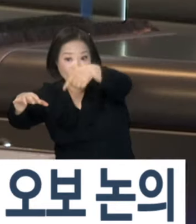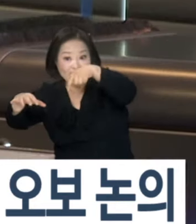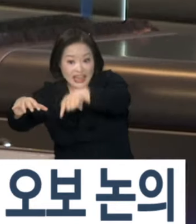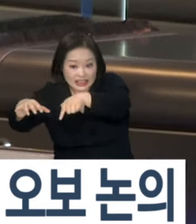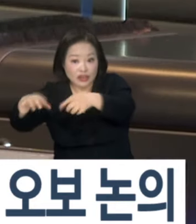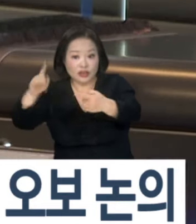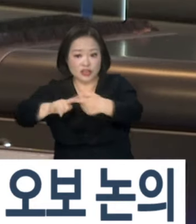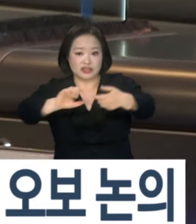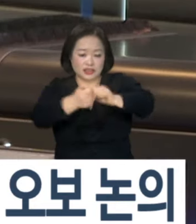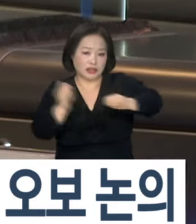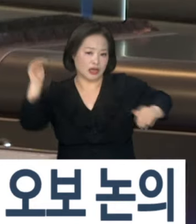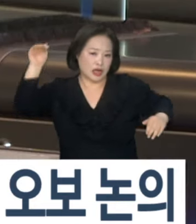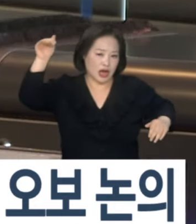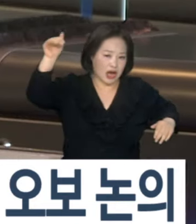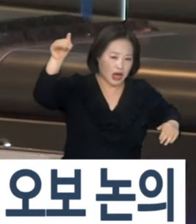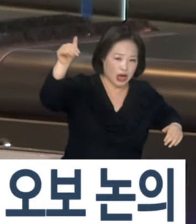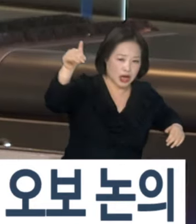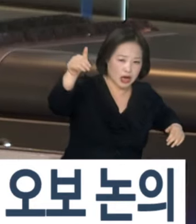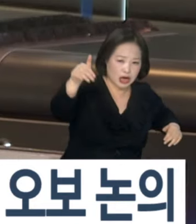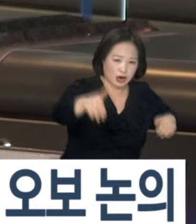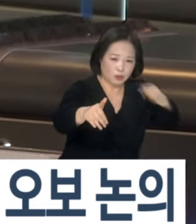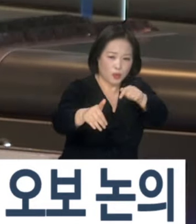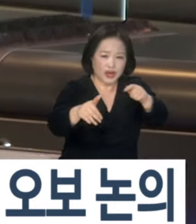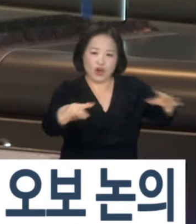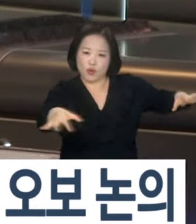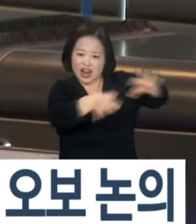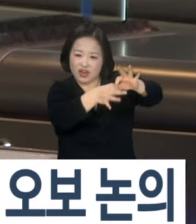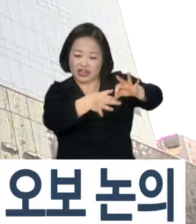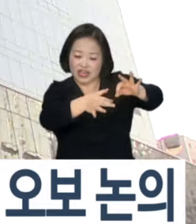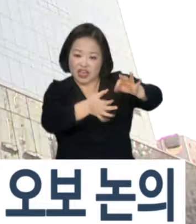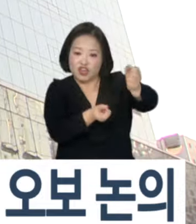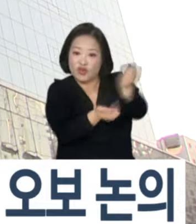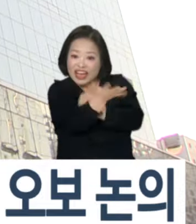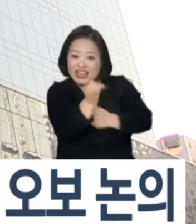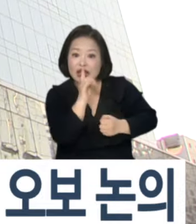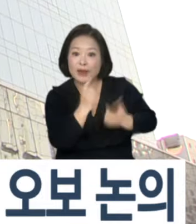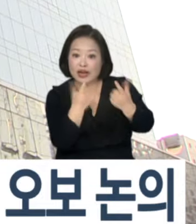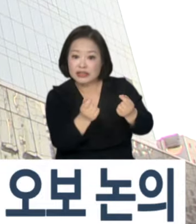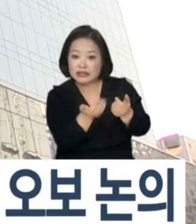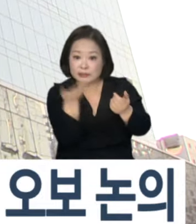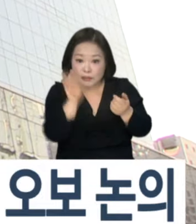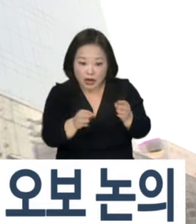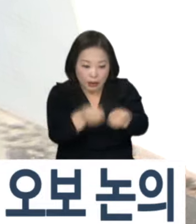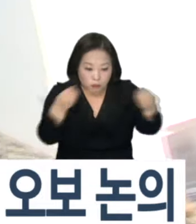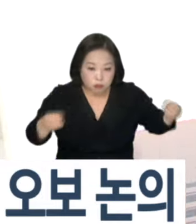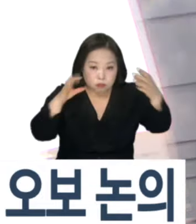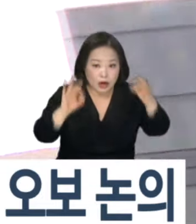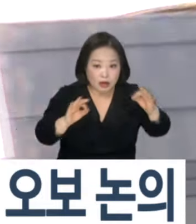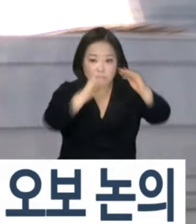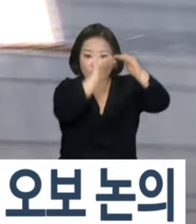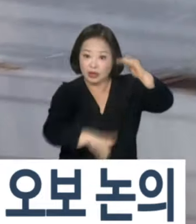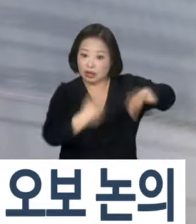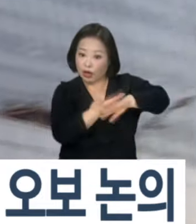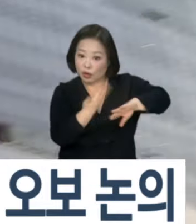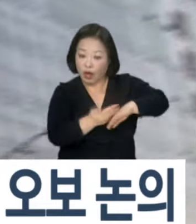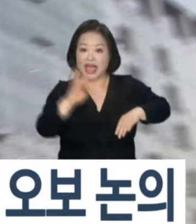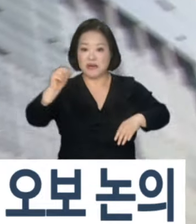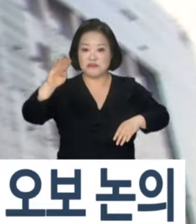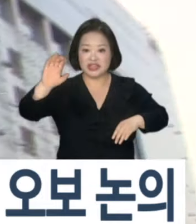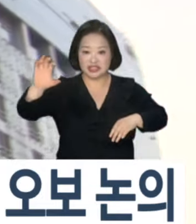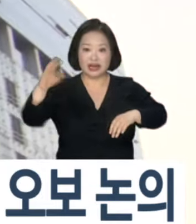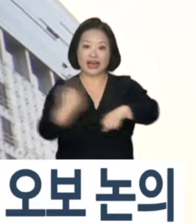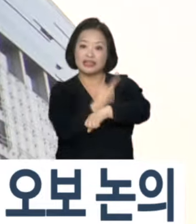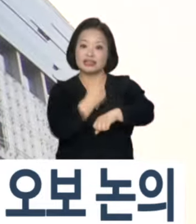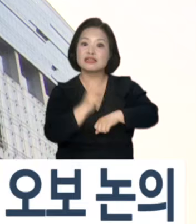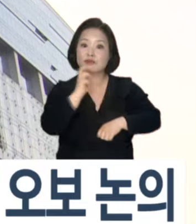국내 증시 하락폭을 키우고 있다고 전했습니다 하지만이는 사실과 달랐고 MBC 한시간 반만에 별도의